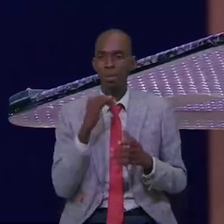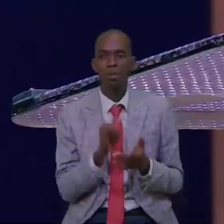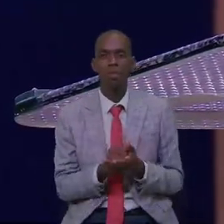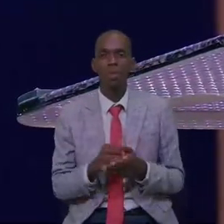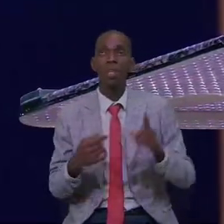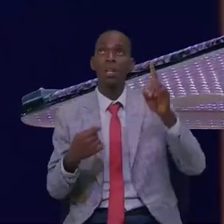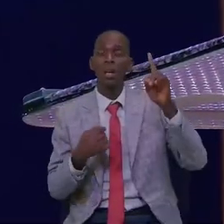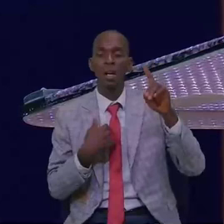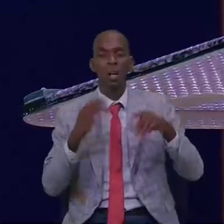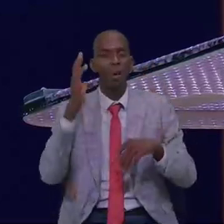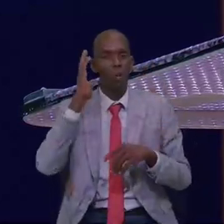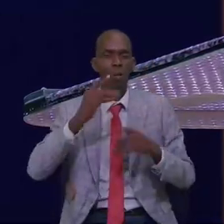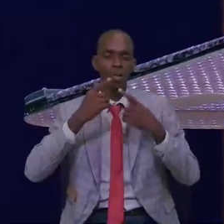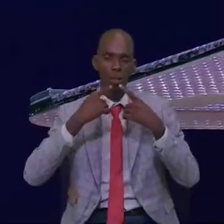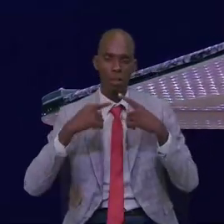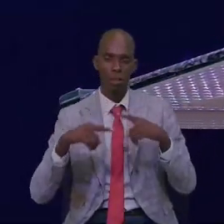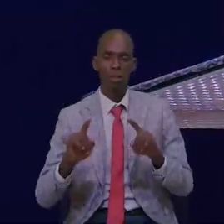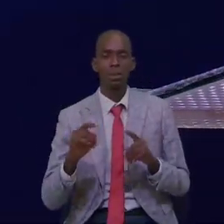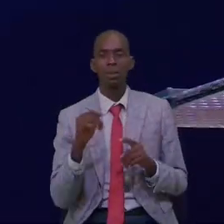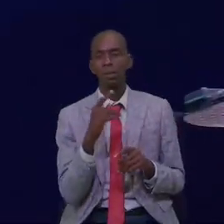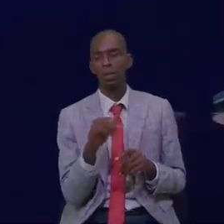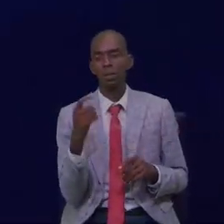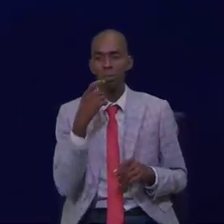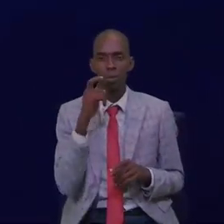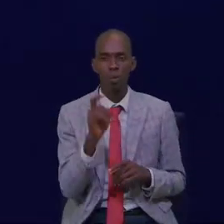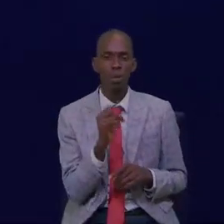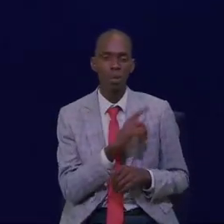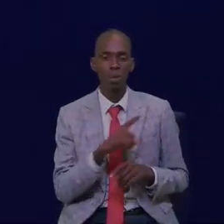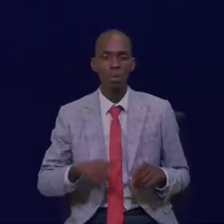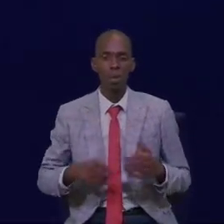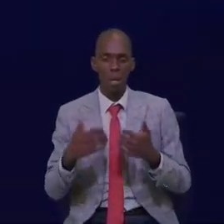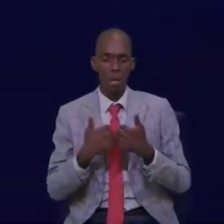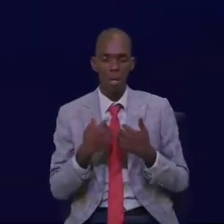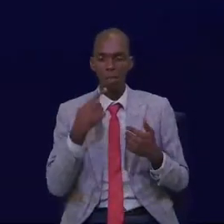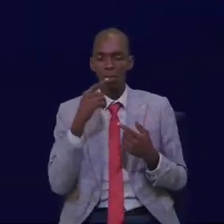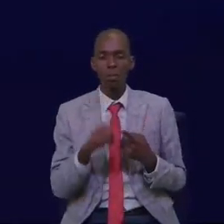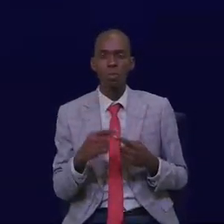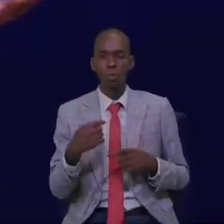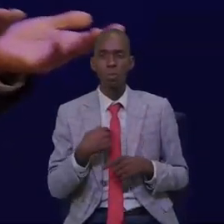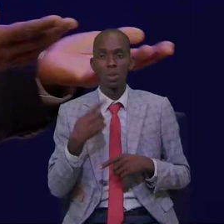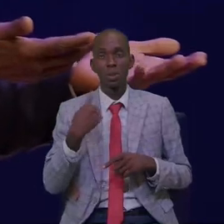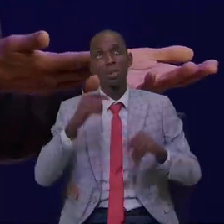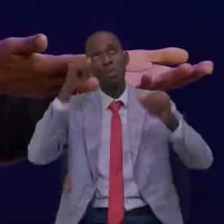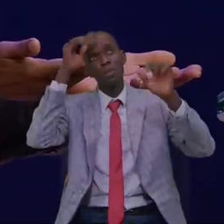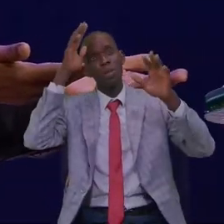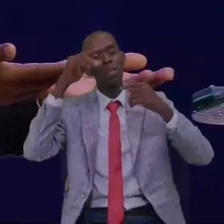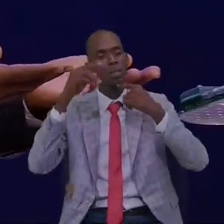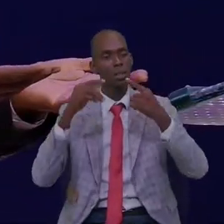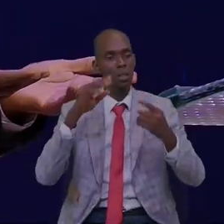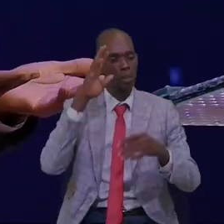je publierai le décret. L'Éternel m'a dit, le Père a dit au Fils, tu es mon